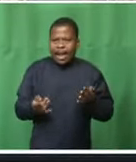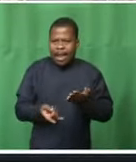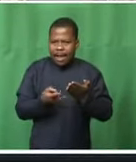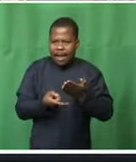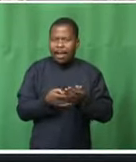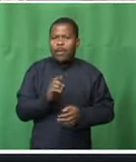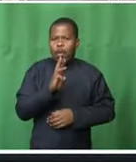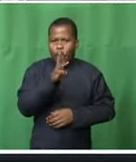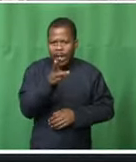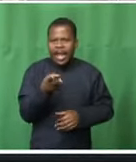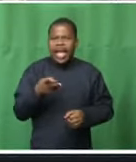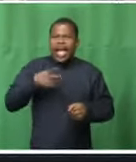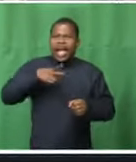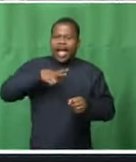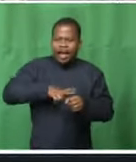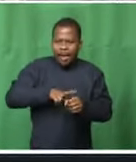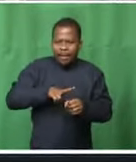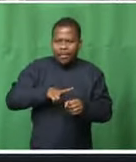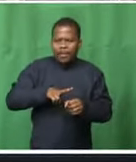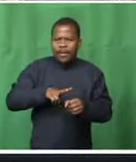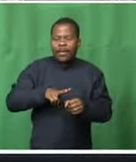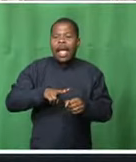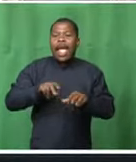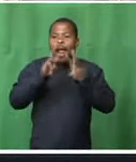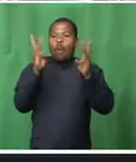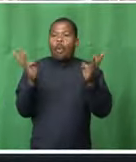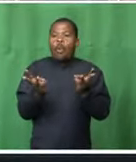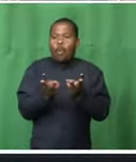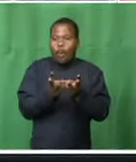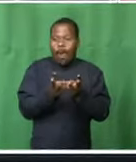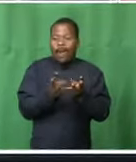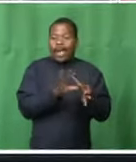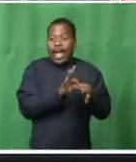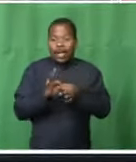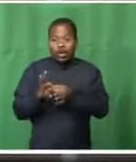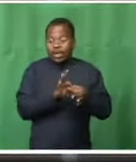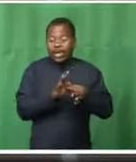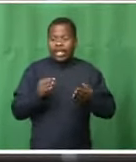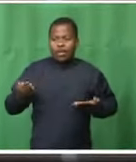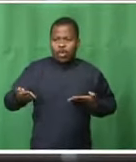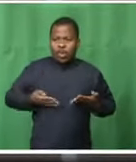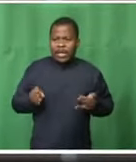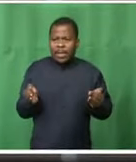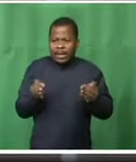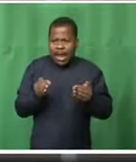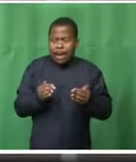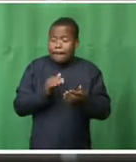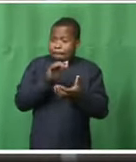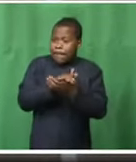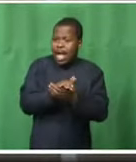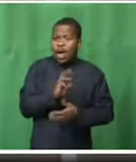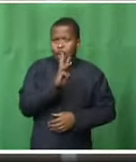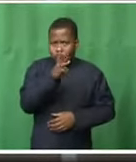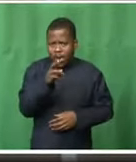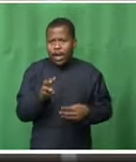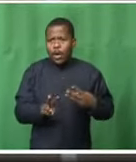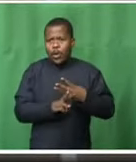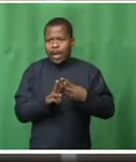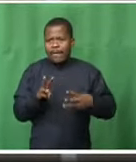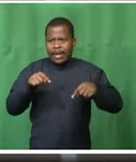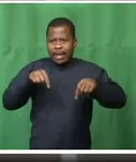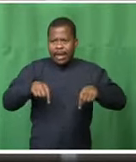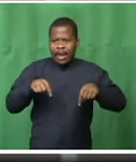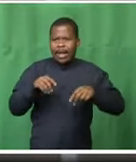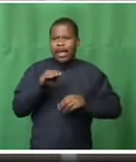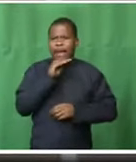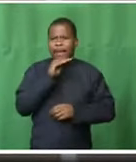nalabo lababuke bosomabhizinisi emhlabeni jikelele. Sokuqaliwe vele kuyasentshetwa ekuleli viki bekuline lilanga